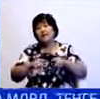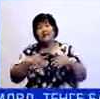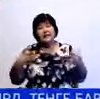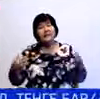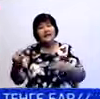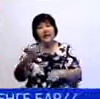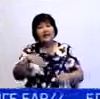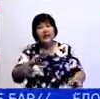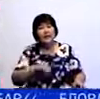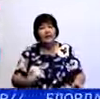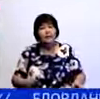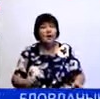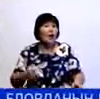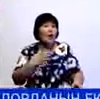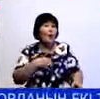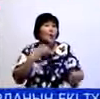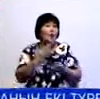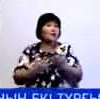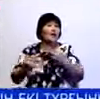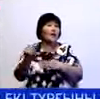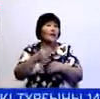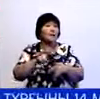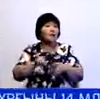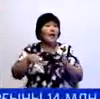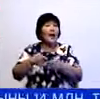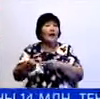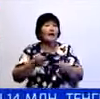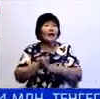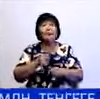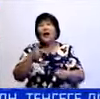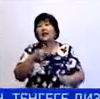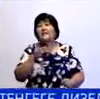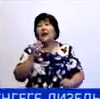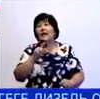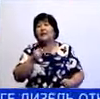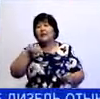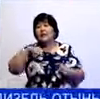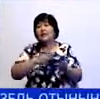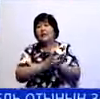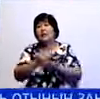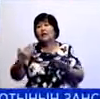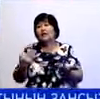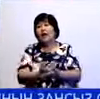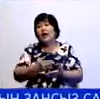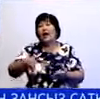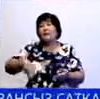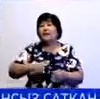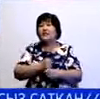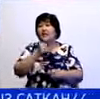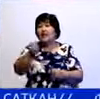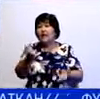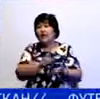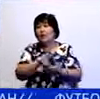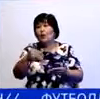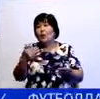talqılandı. Özekti meseleler talqılamas burun qala akimi Ganibek Kazantayev ichki sayasat bölümünün su jaña başçısı tanıstırdı. Bul